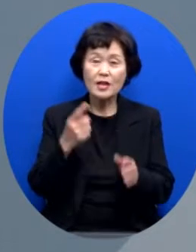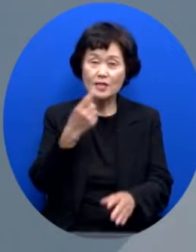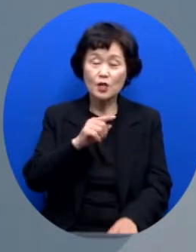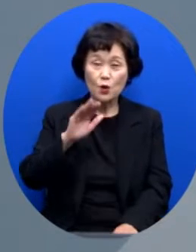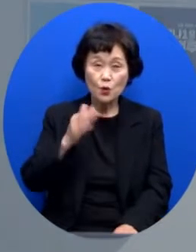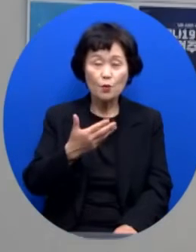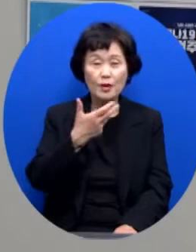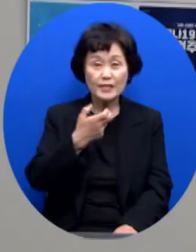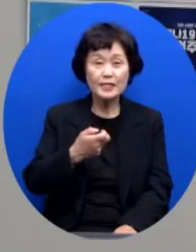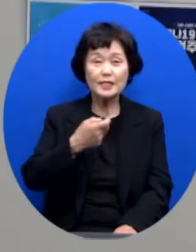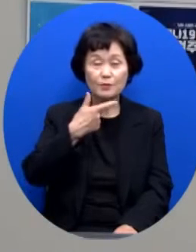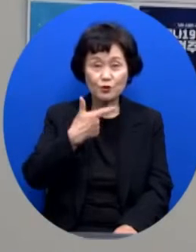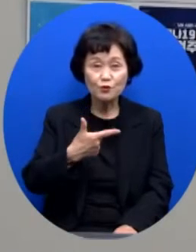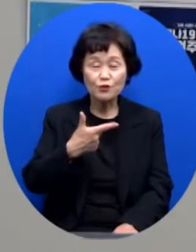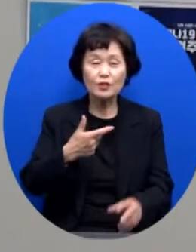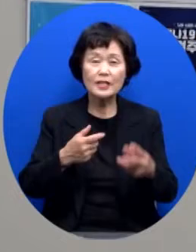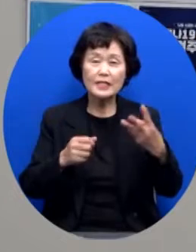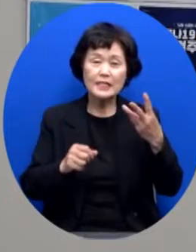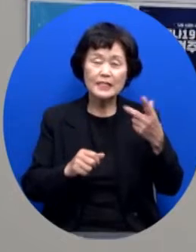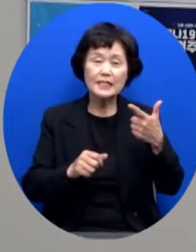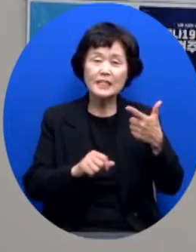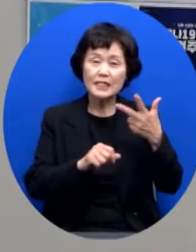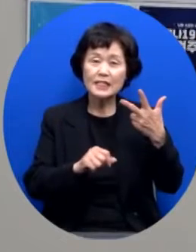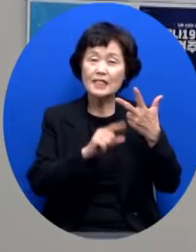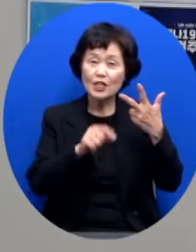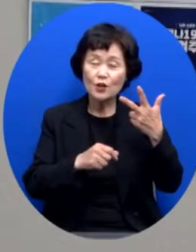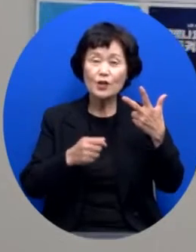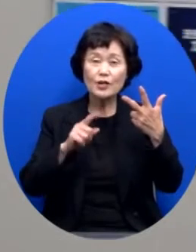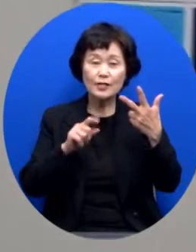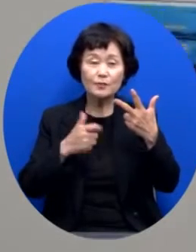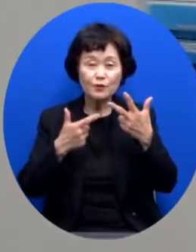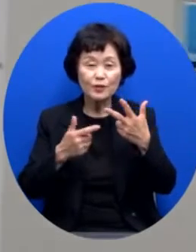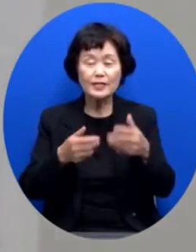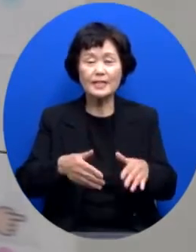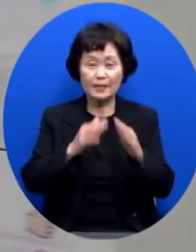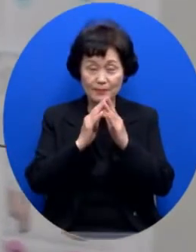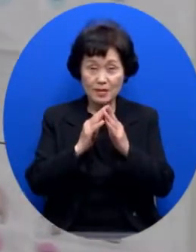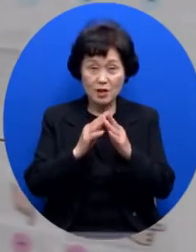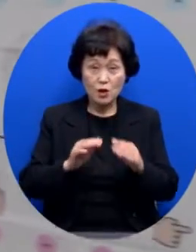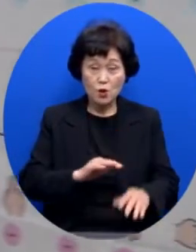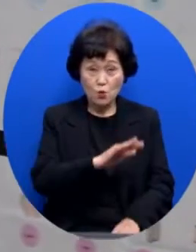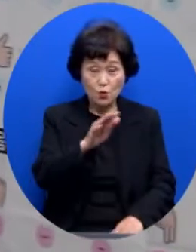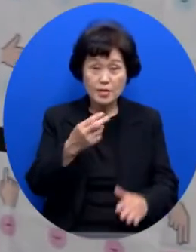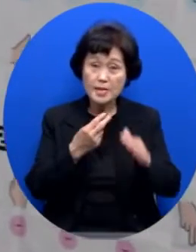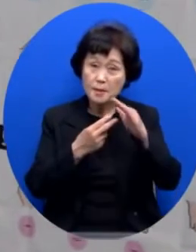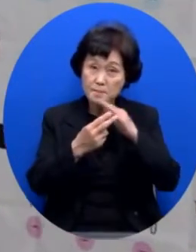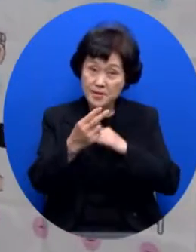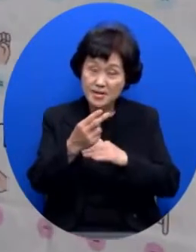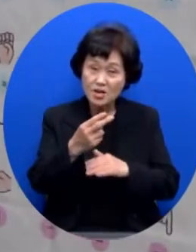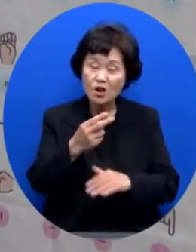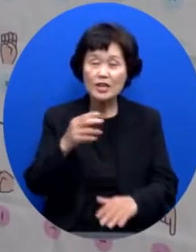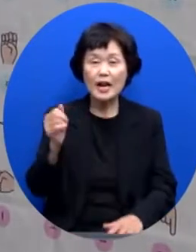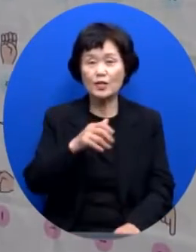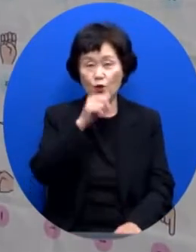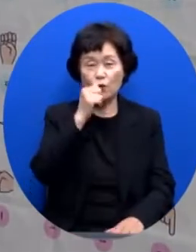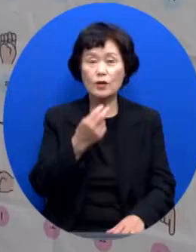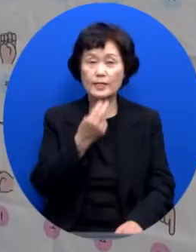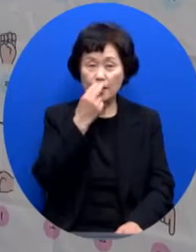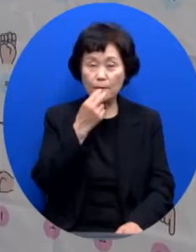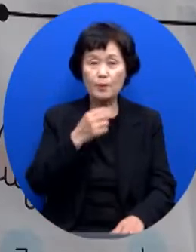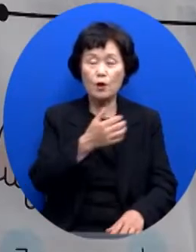1976년 7월 15일에 창립하게 되었습니다. 저희는 비전과 미션을 가지고 있는데요. 생명,